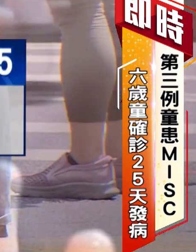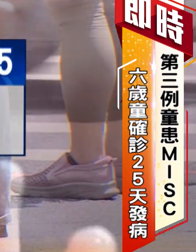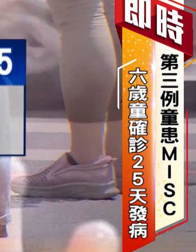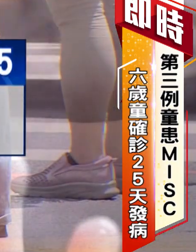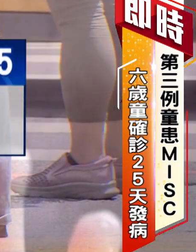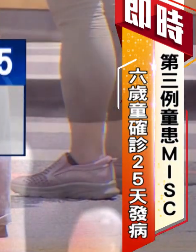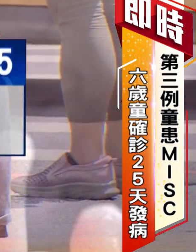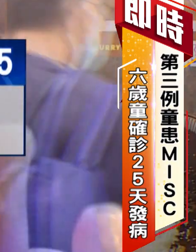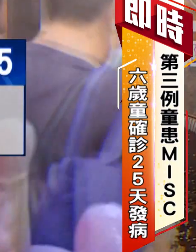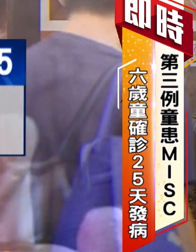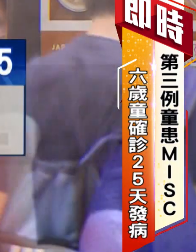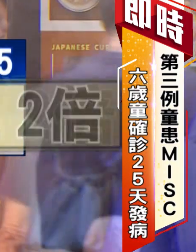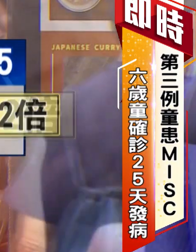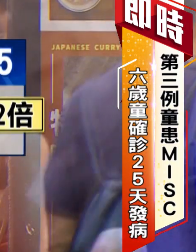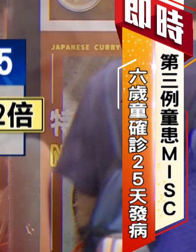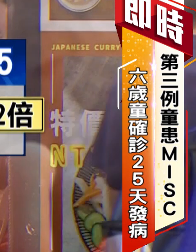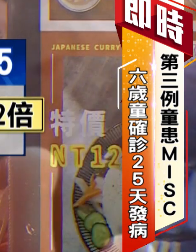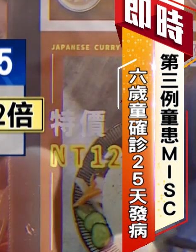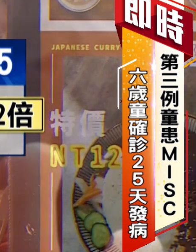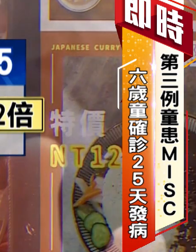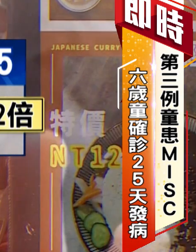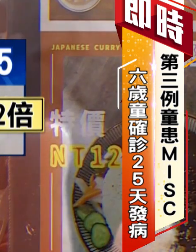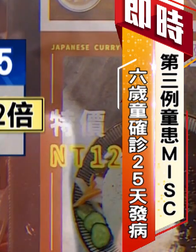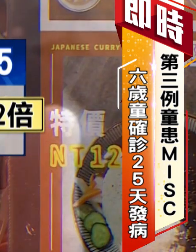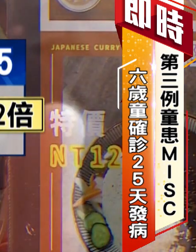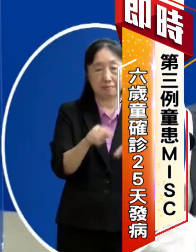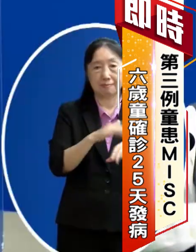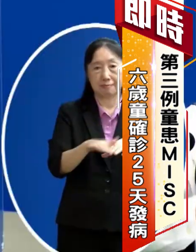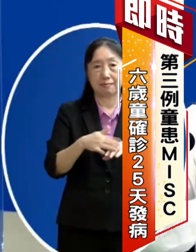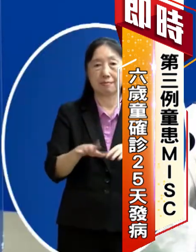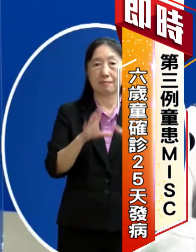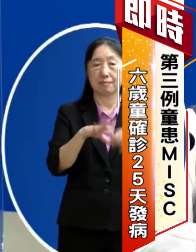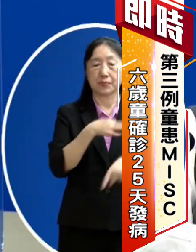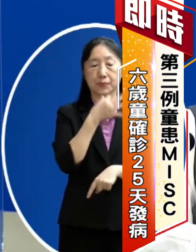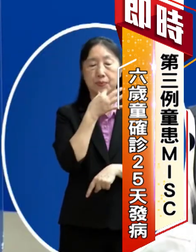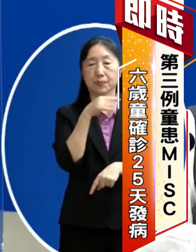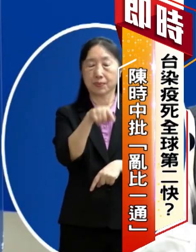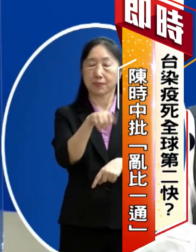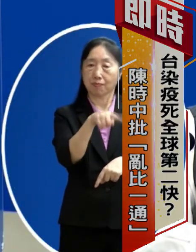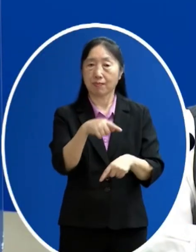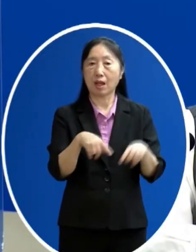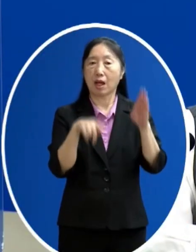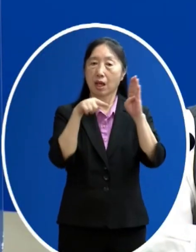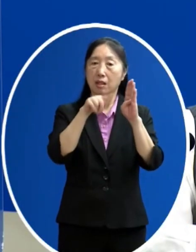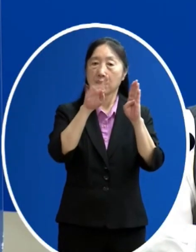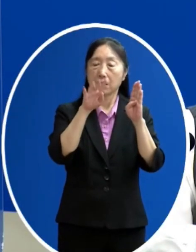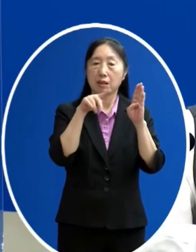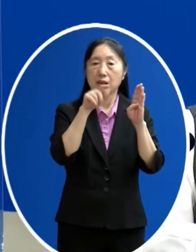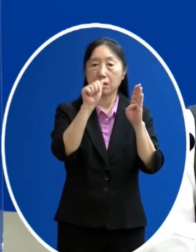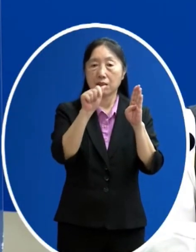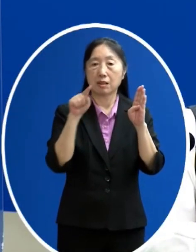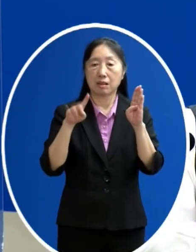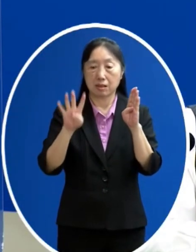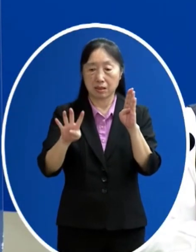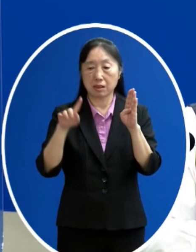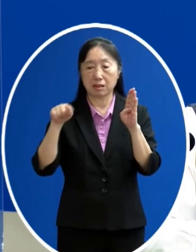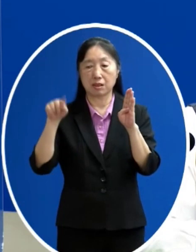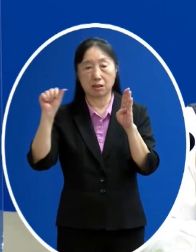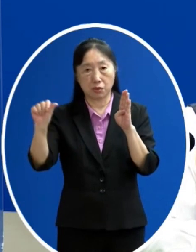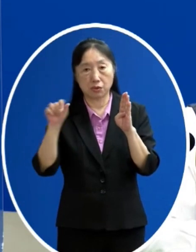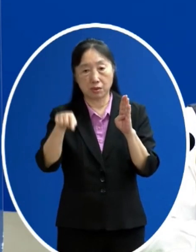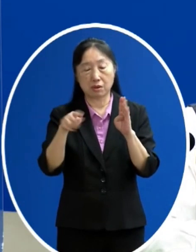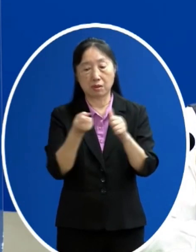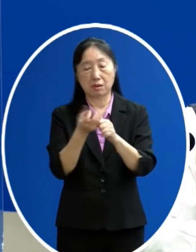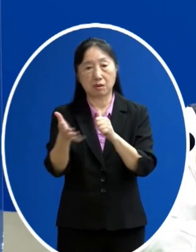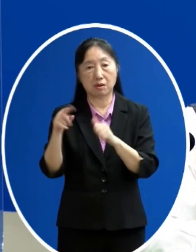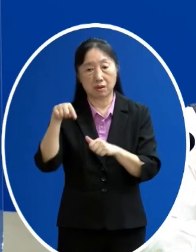在流行的 BA.2 病毒株整整高了 1.2 倍。 预估说 BA.4 或 BA.5， 其中又以 BA.5 的这个传